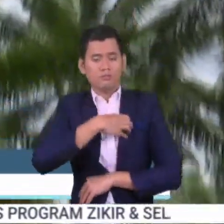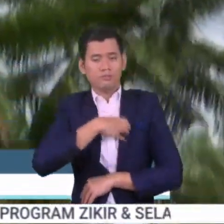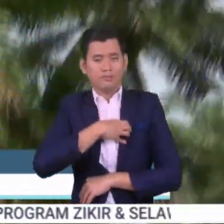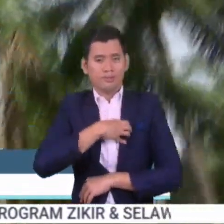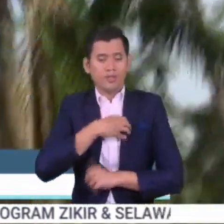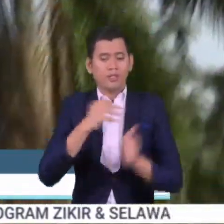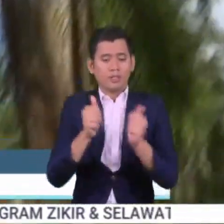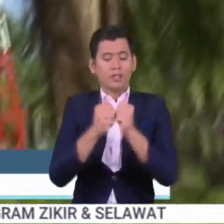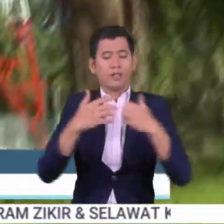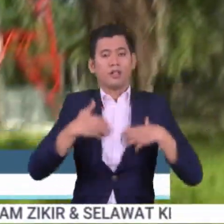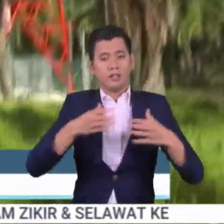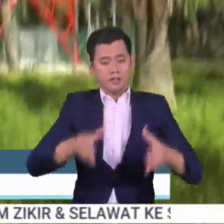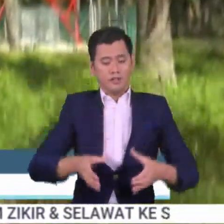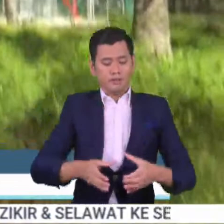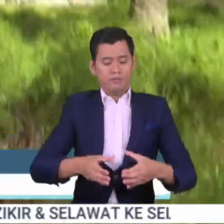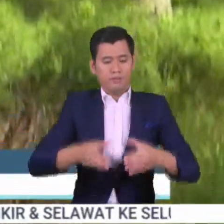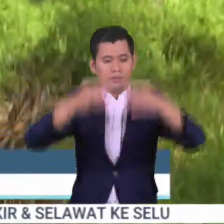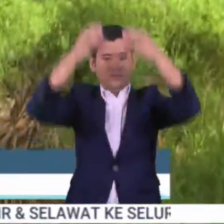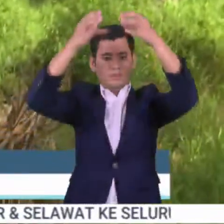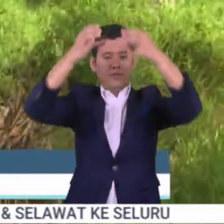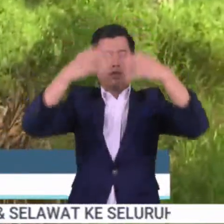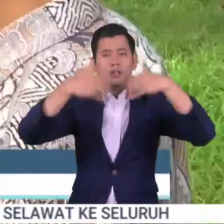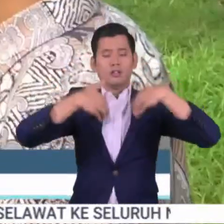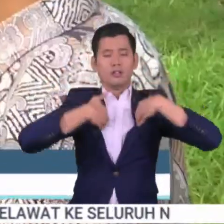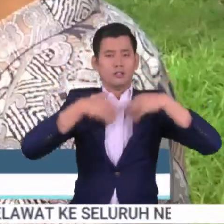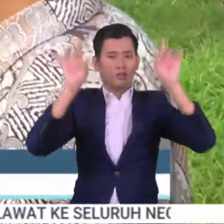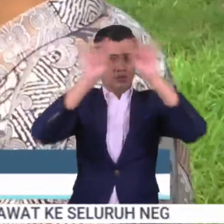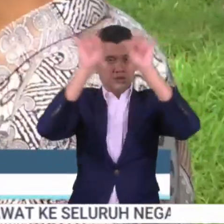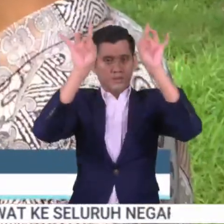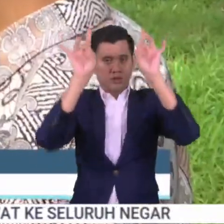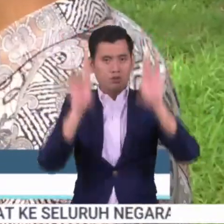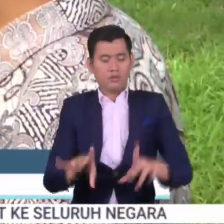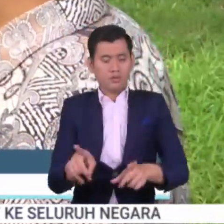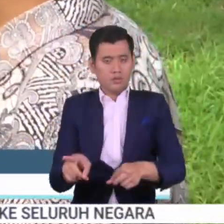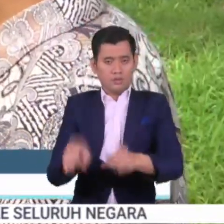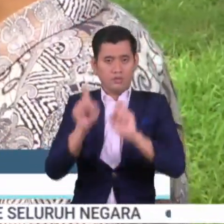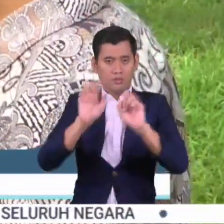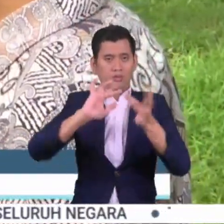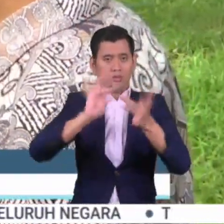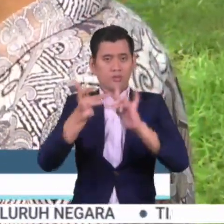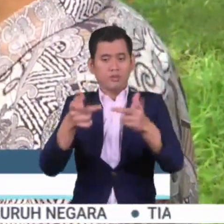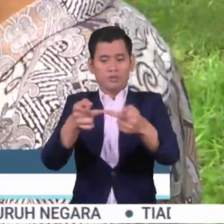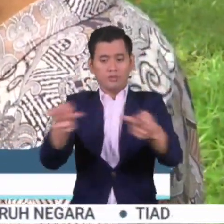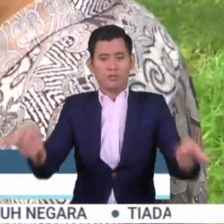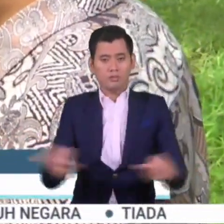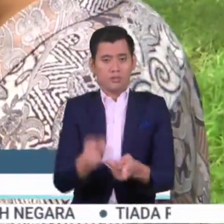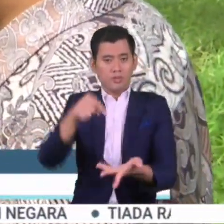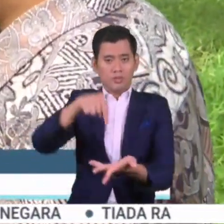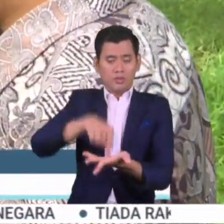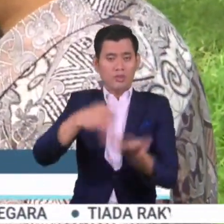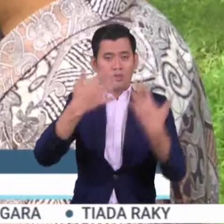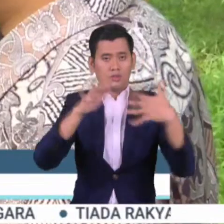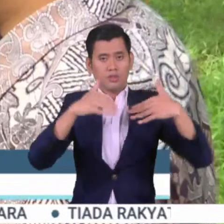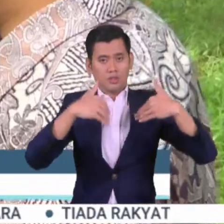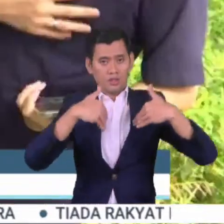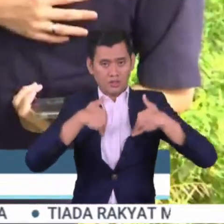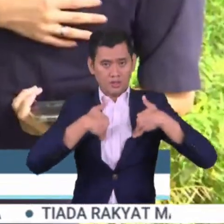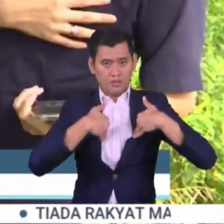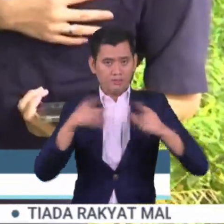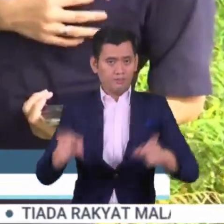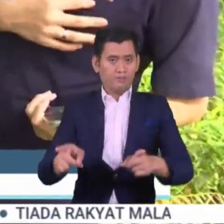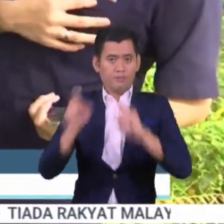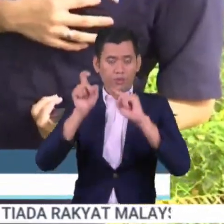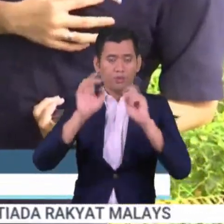ini, kita tengok ujian speed test tadi telah menunjukkan bahawa kawasan ini telah berada in terms of speed